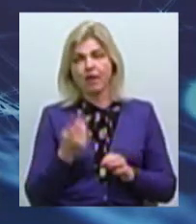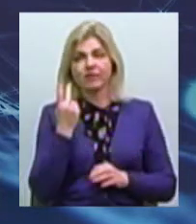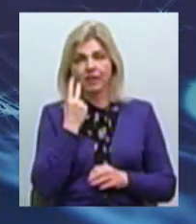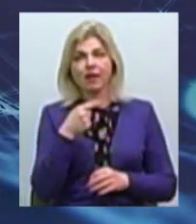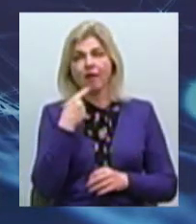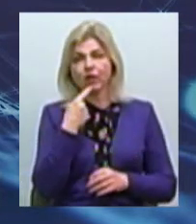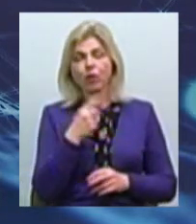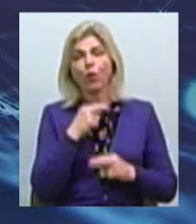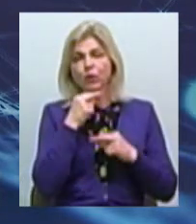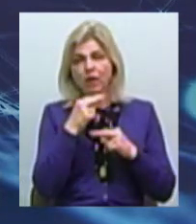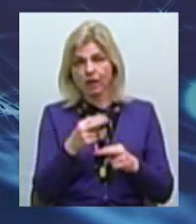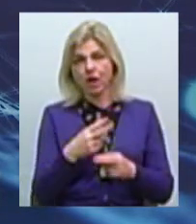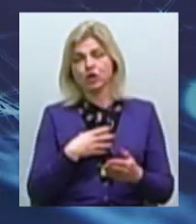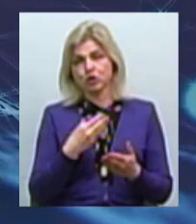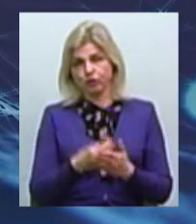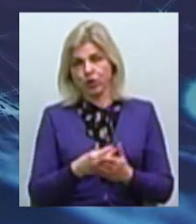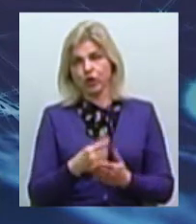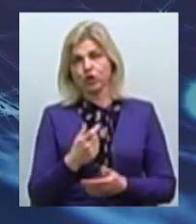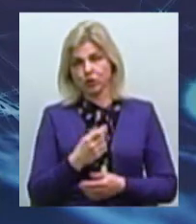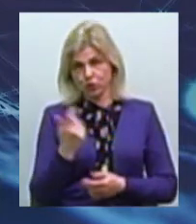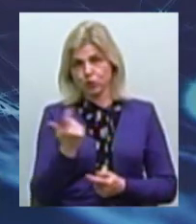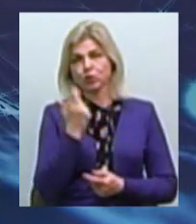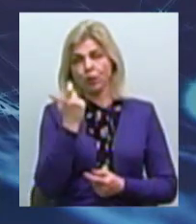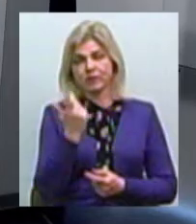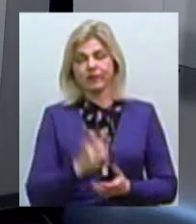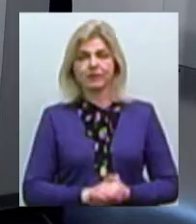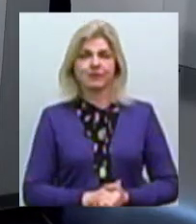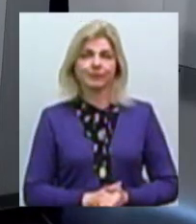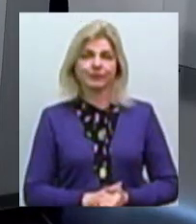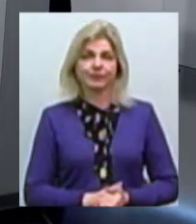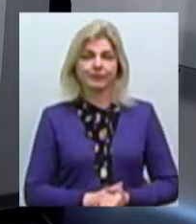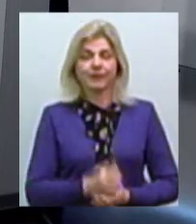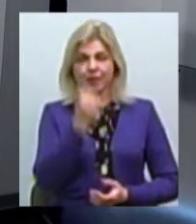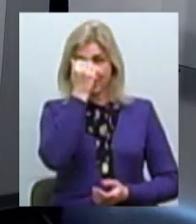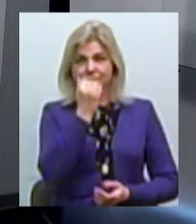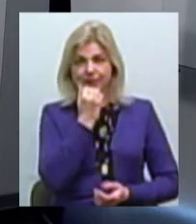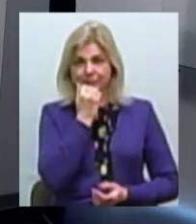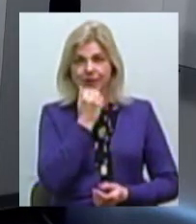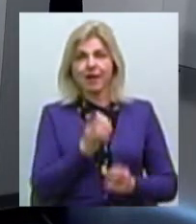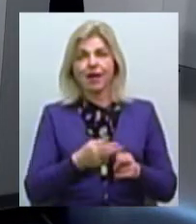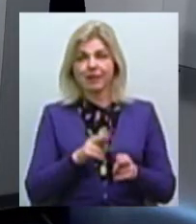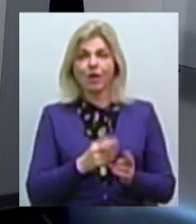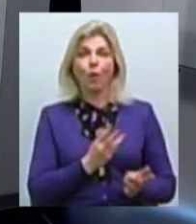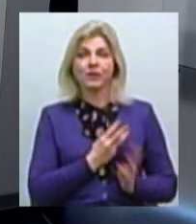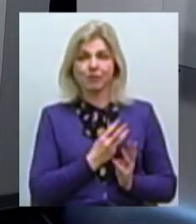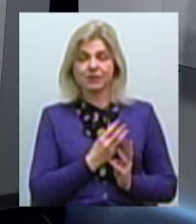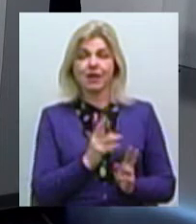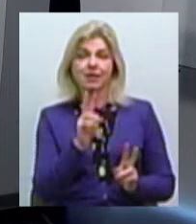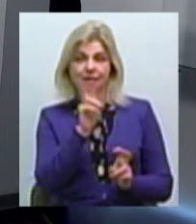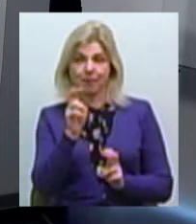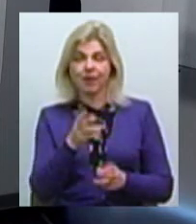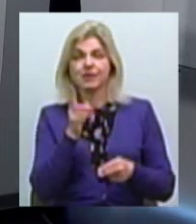уделяйте внимание своей собственности крыла способен а те оптимистичнее ноте мы